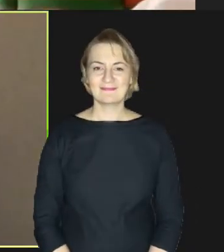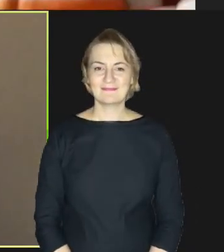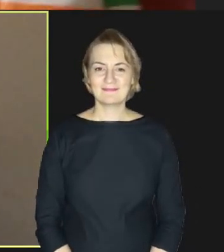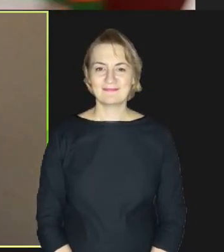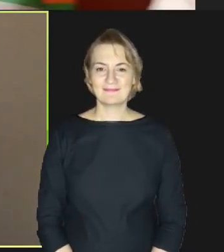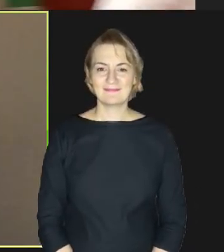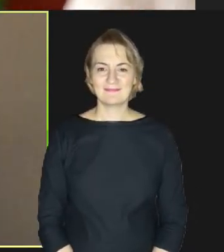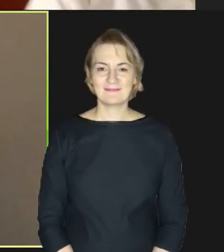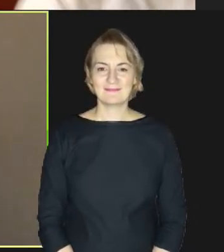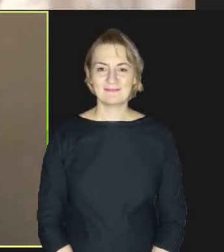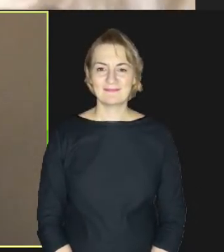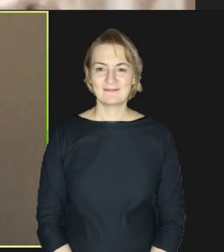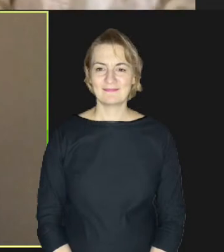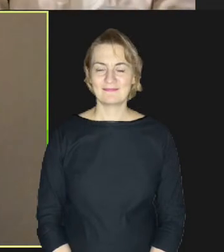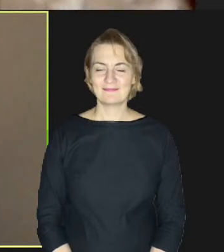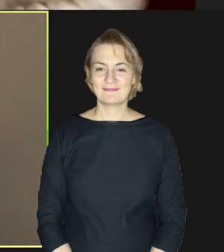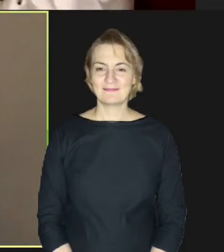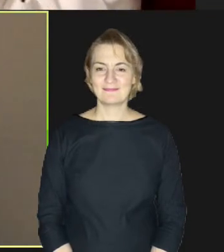Pięknie.